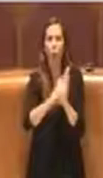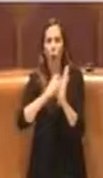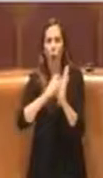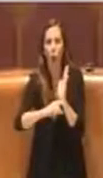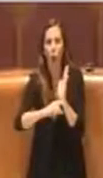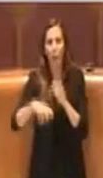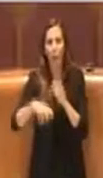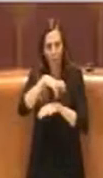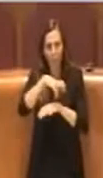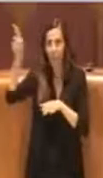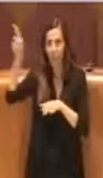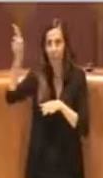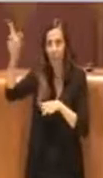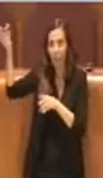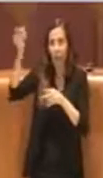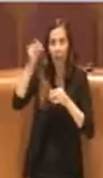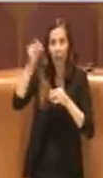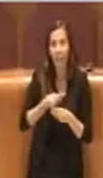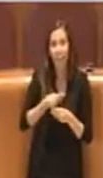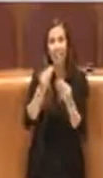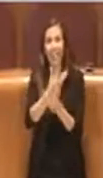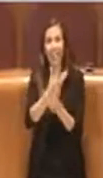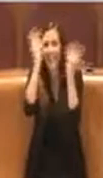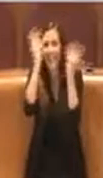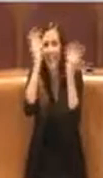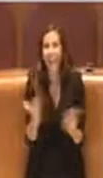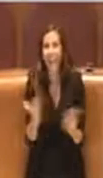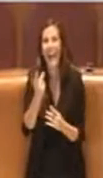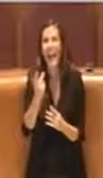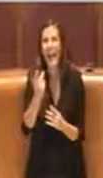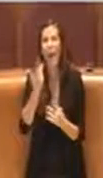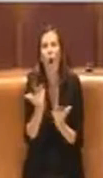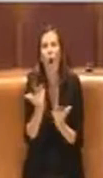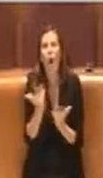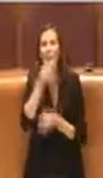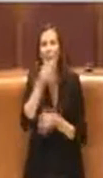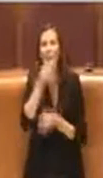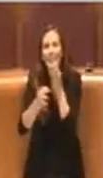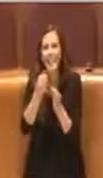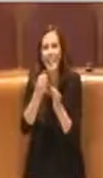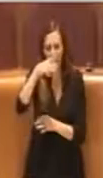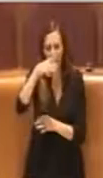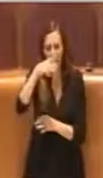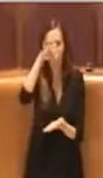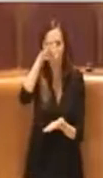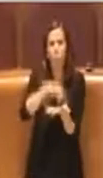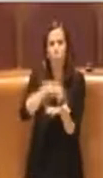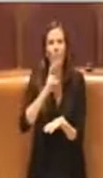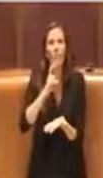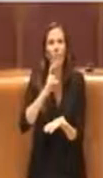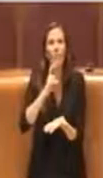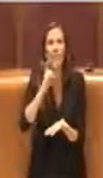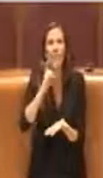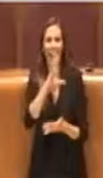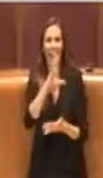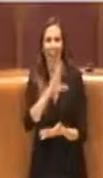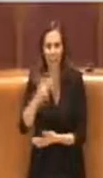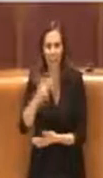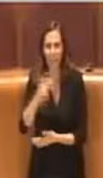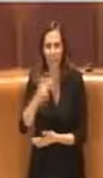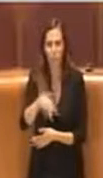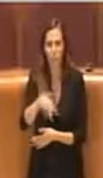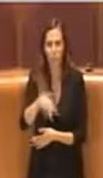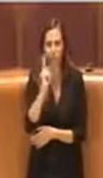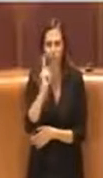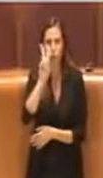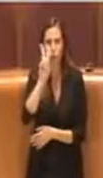chiariscono che cosa si debba intendere per il punto verde infanzia e lo differenziano. Questo già nel 2012-2013